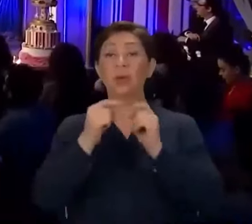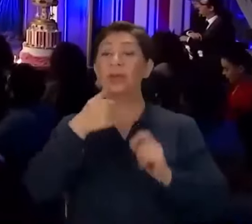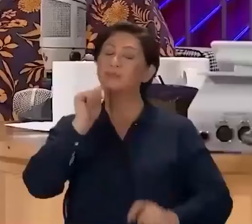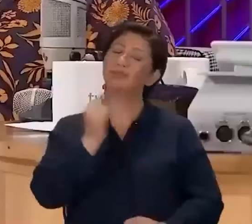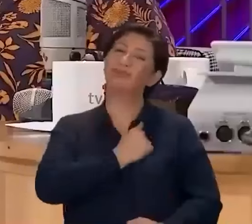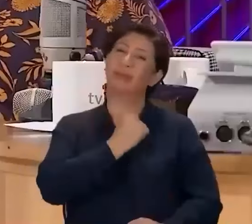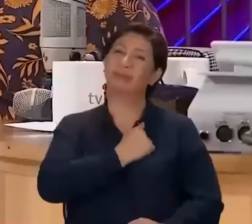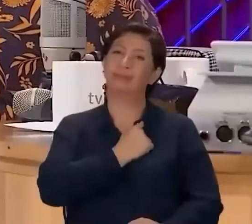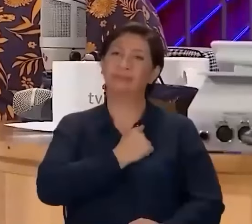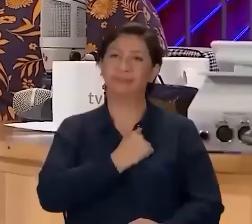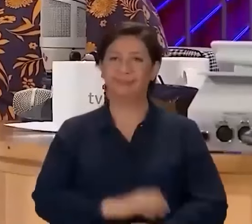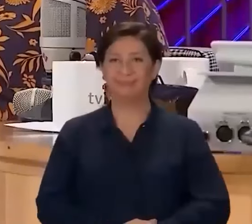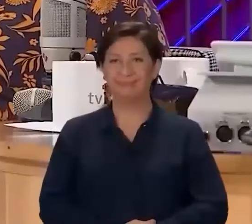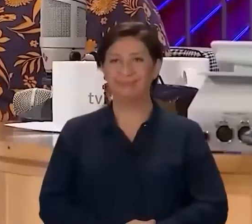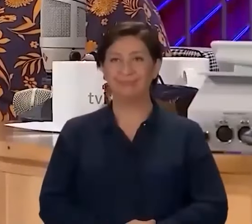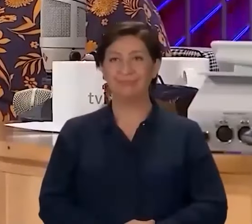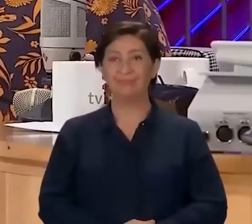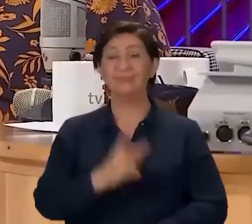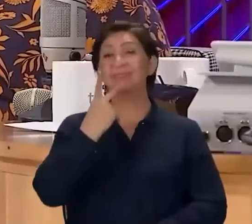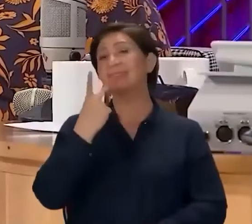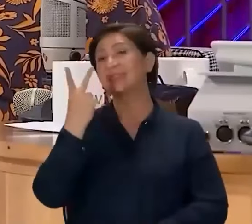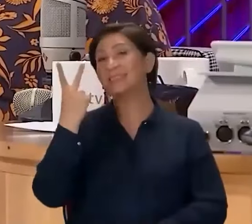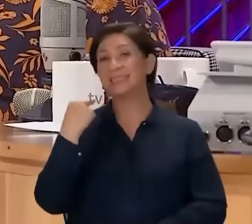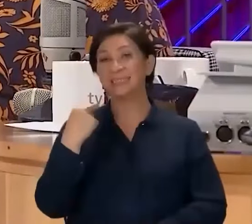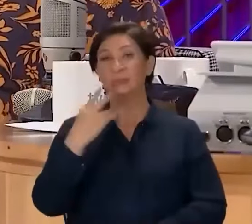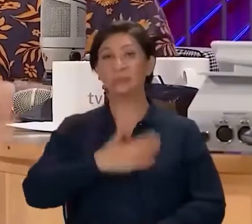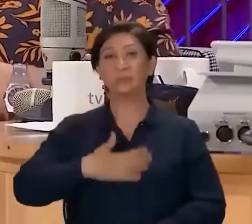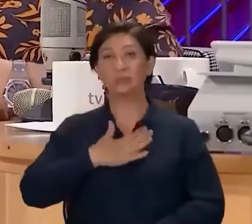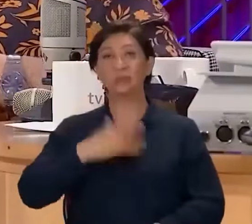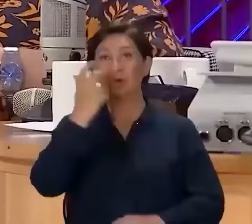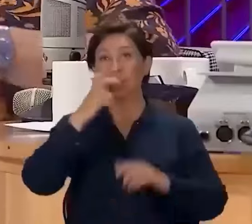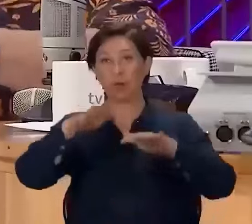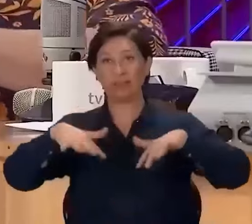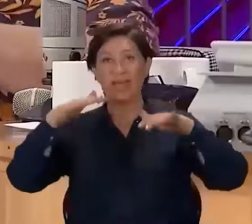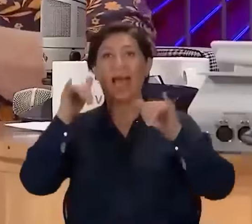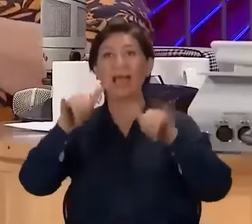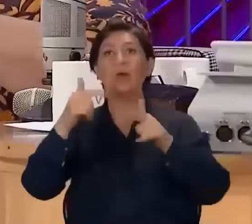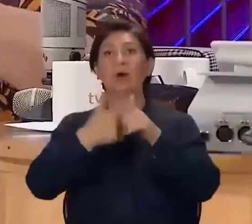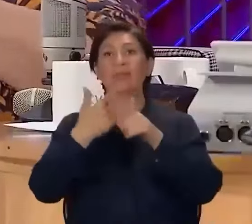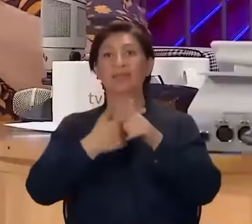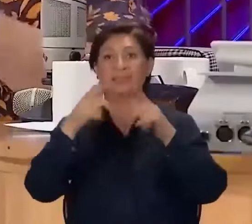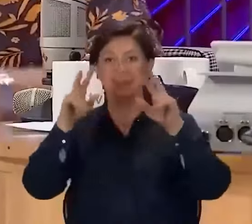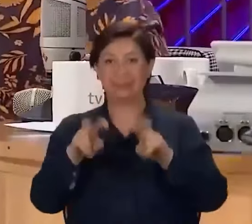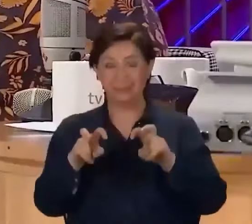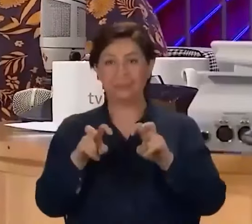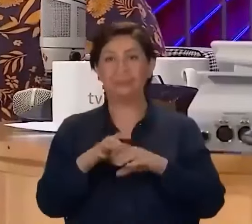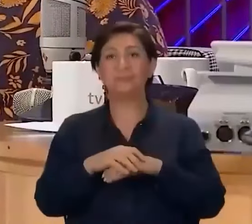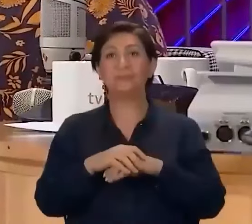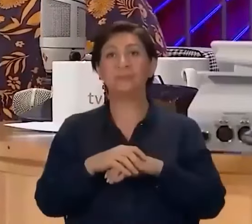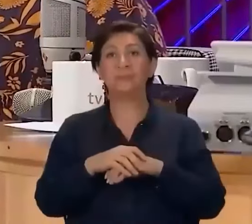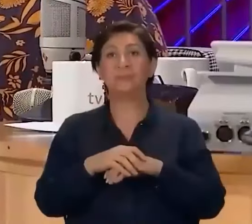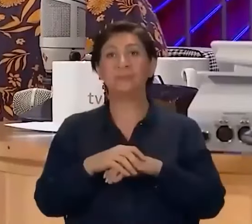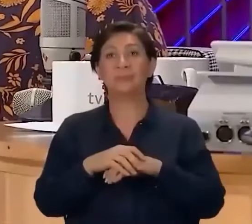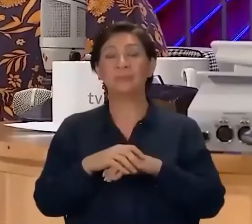candır. Burhan abi candır. Evet. Biz daha 2 yıl önce falan bir Bursa konserinde aynı otelde kalıyormuşuz. Burhan abi başka bir yerde çıkıyor, ben başka bir